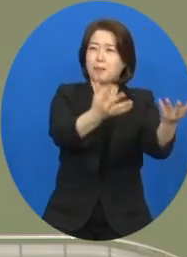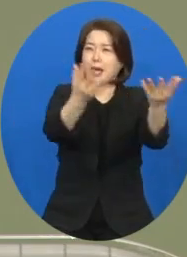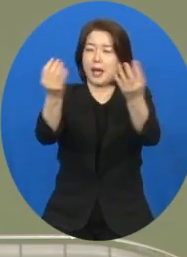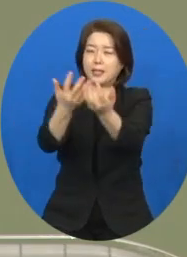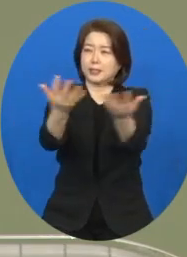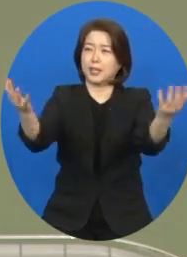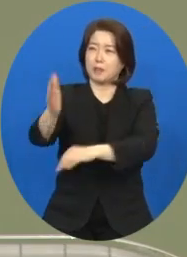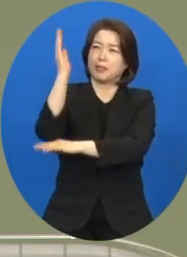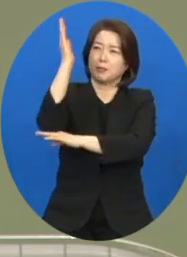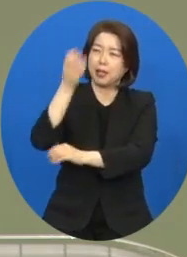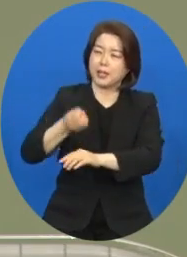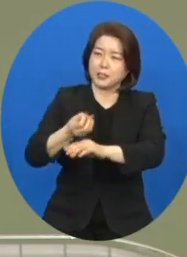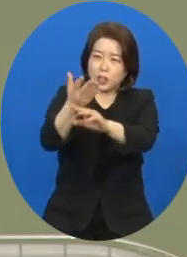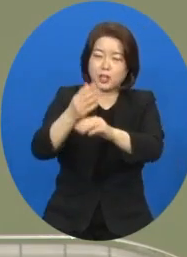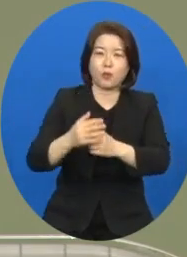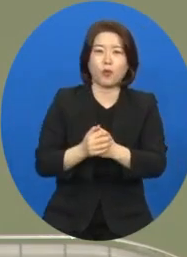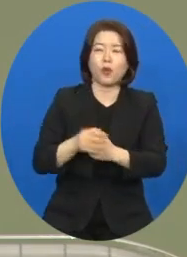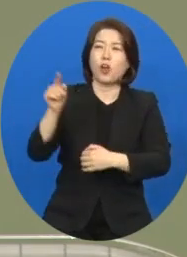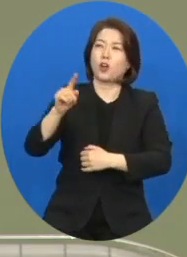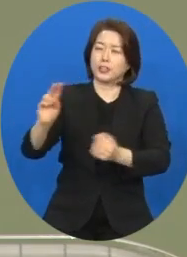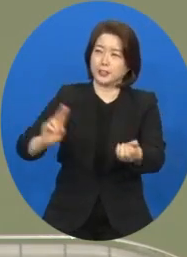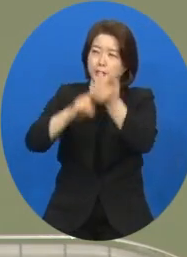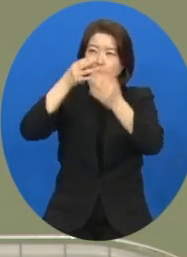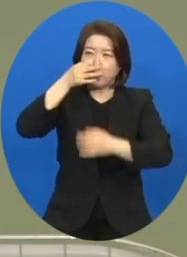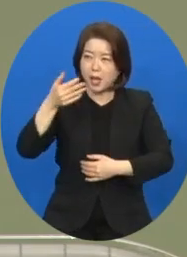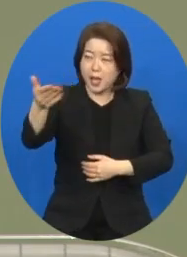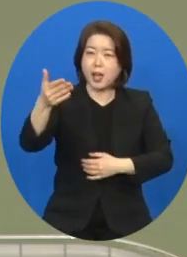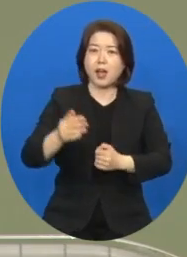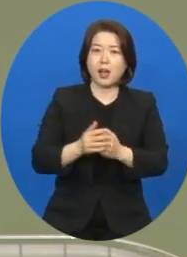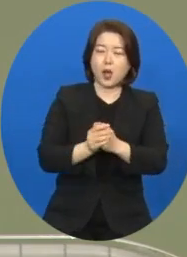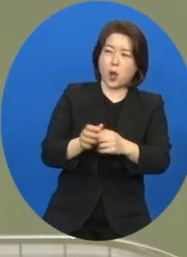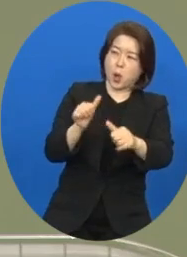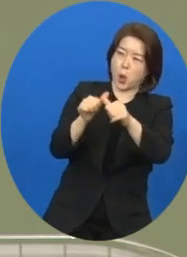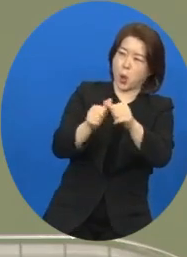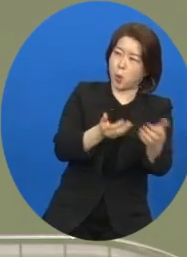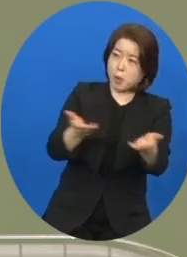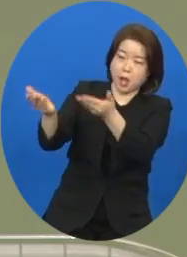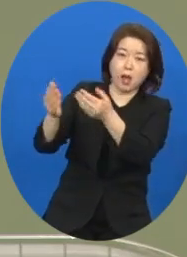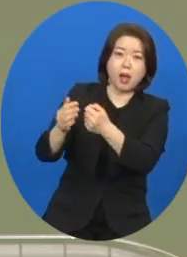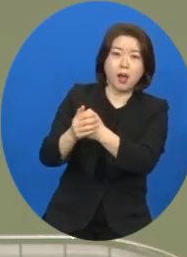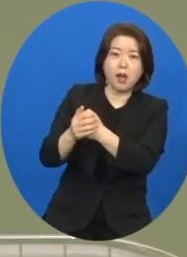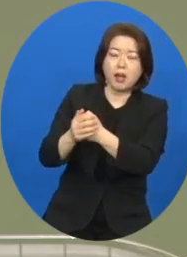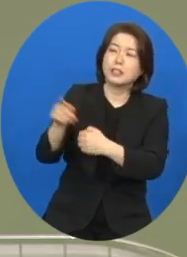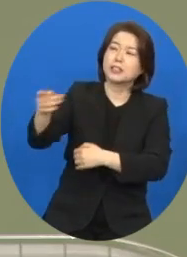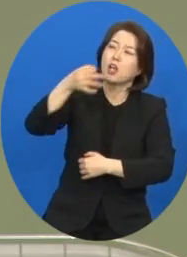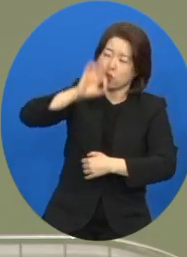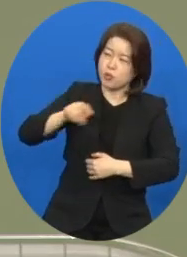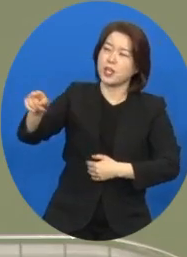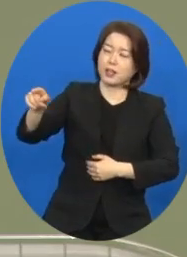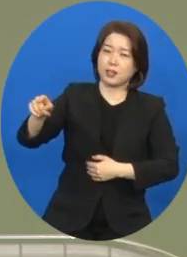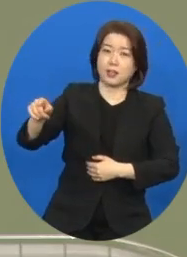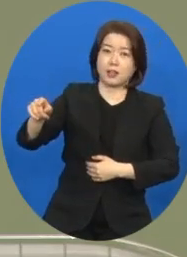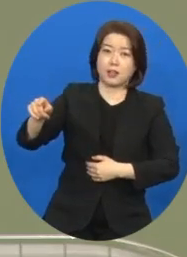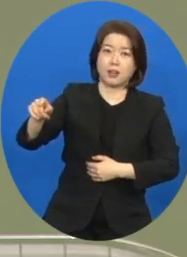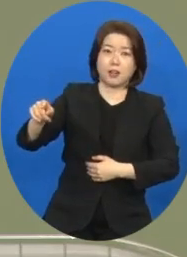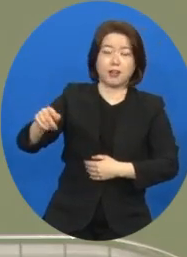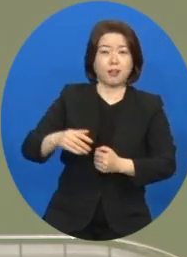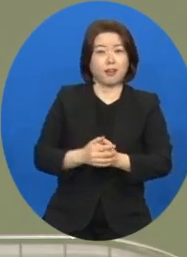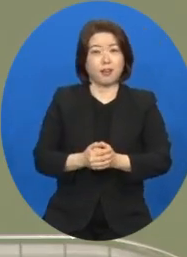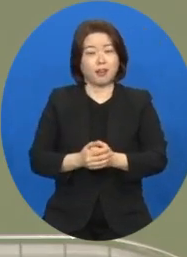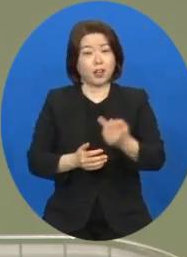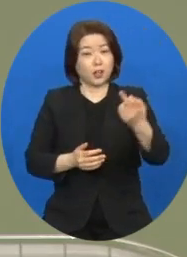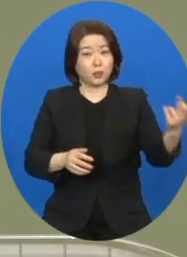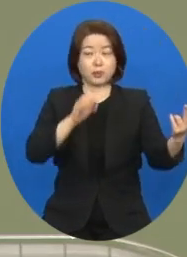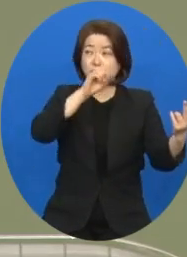앞에서 말씀도 전하고 거기서 기적도 행해 보시라, 그게 당신에게 유익할 거다.